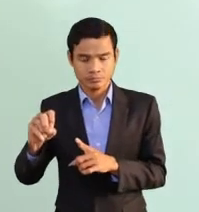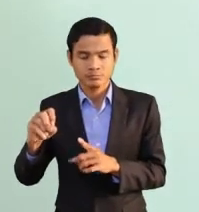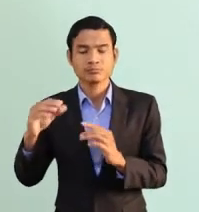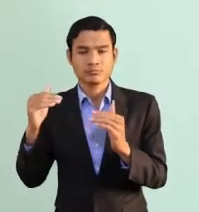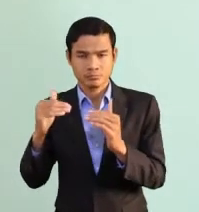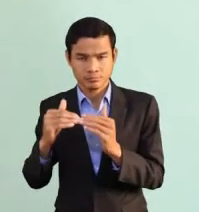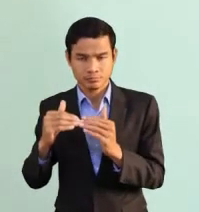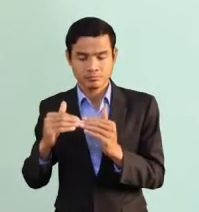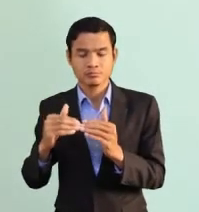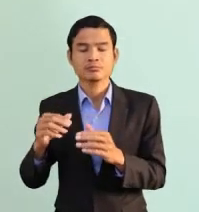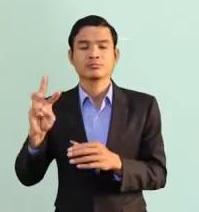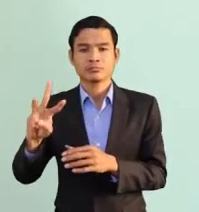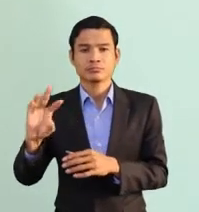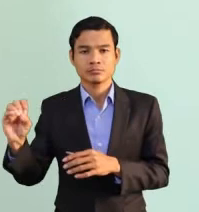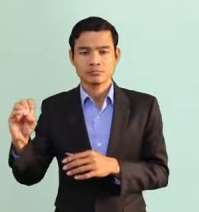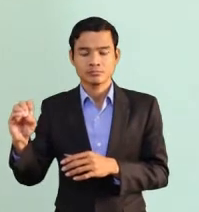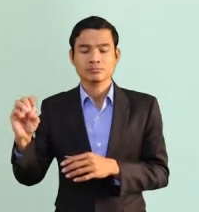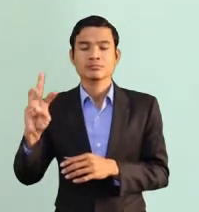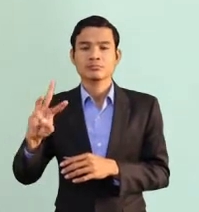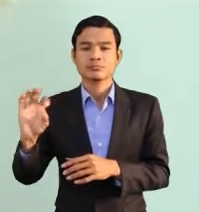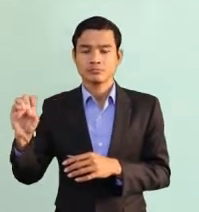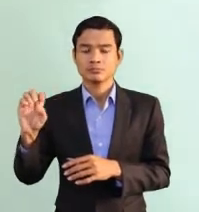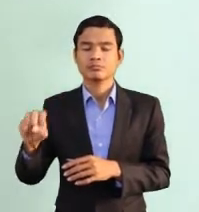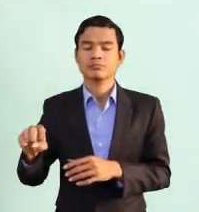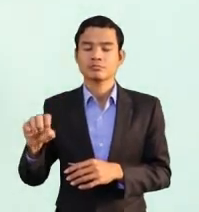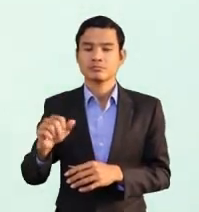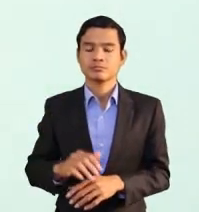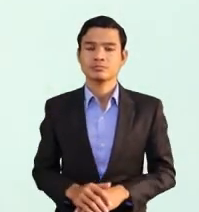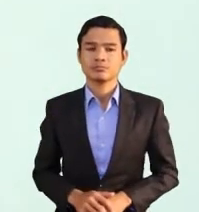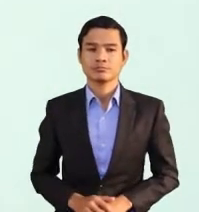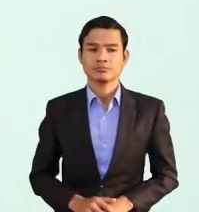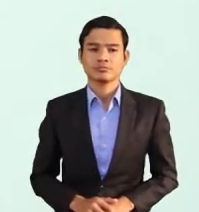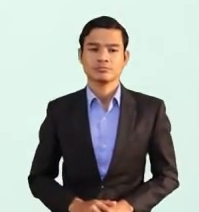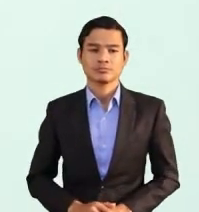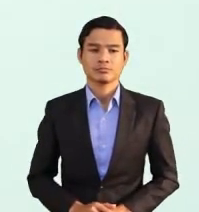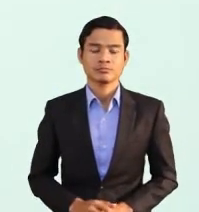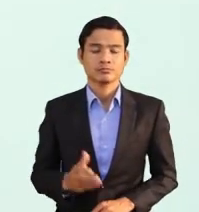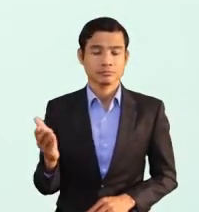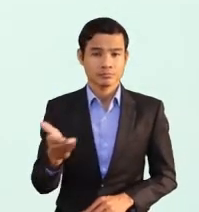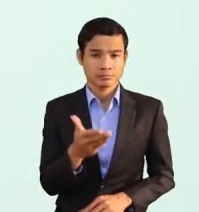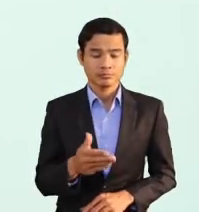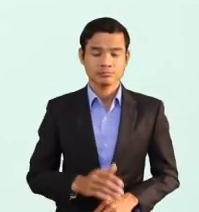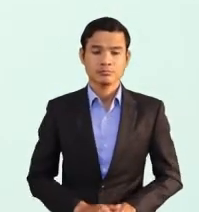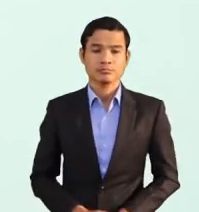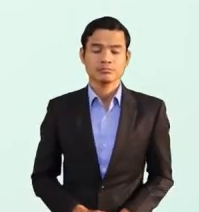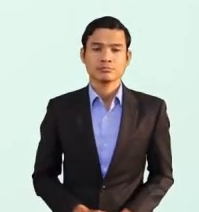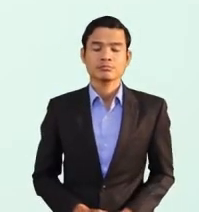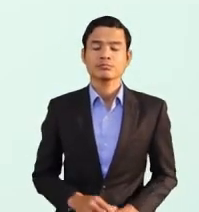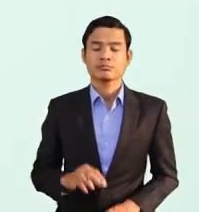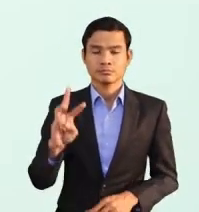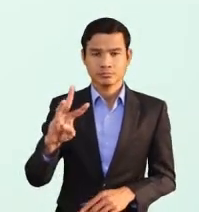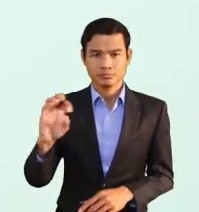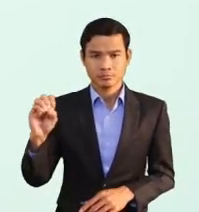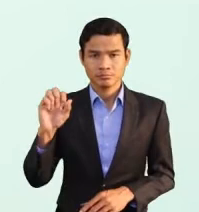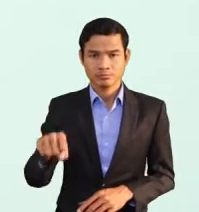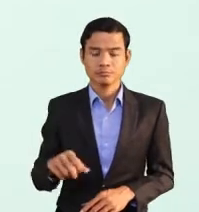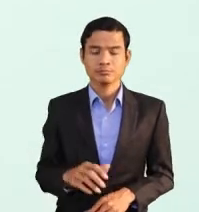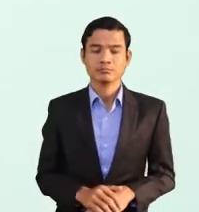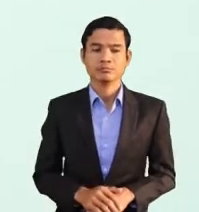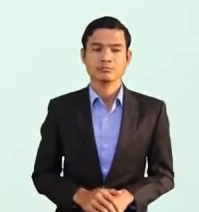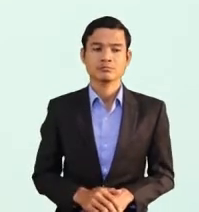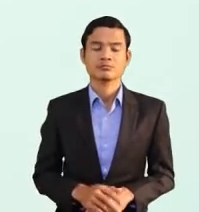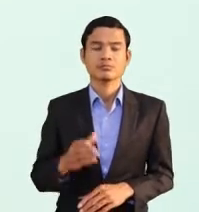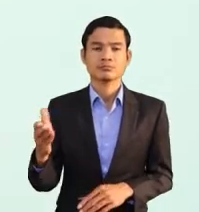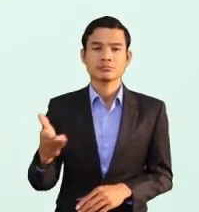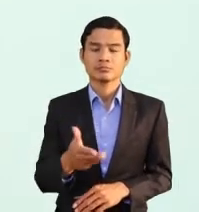tiết cha là ô cứ xám xám sập nó còn á cha cứ xám sập cha